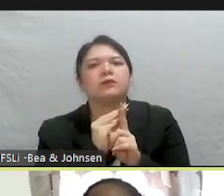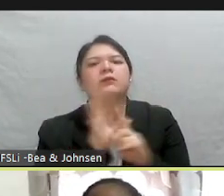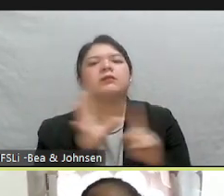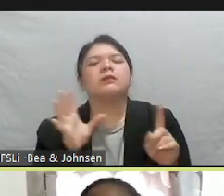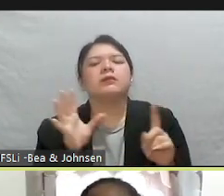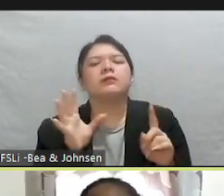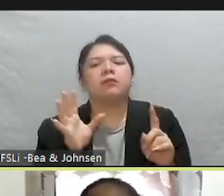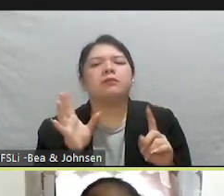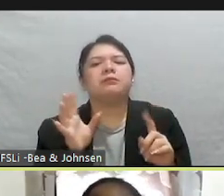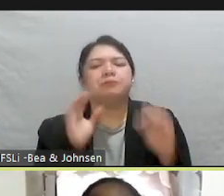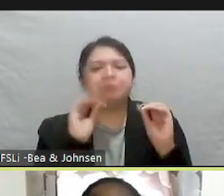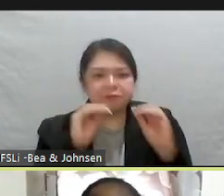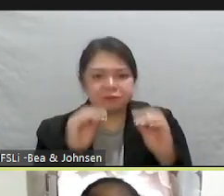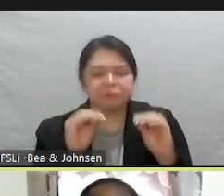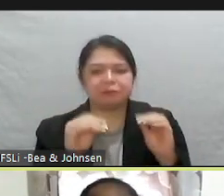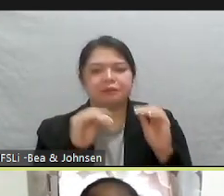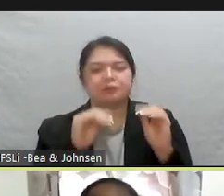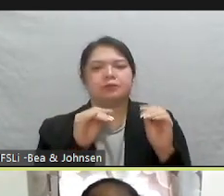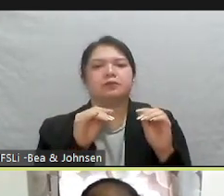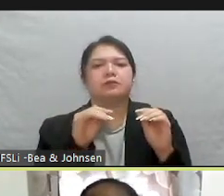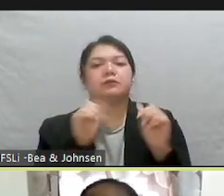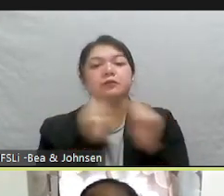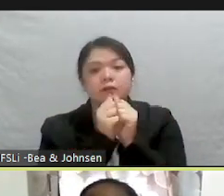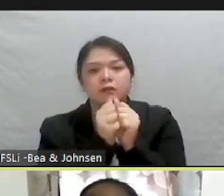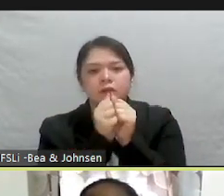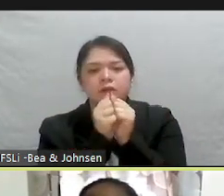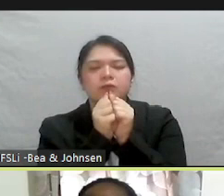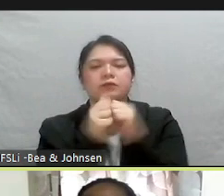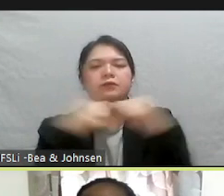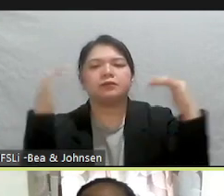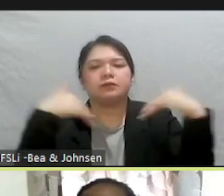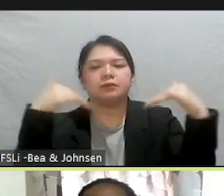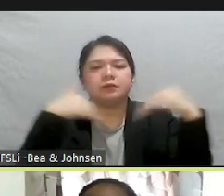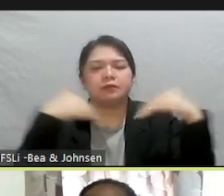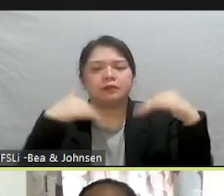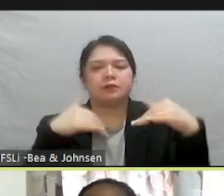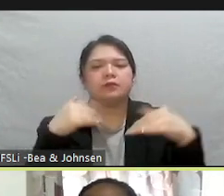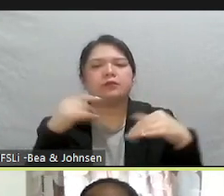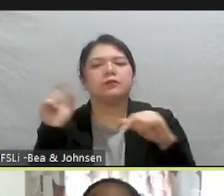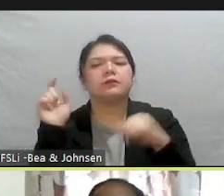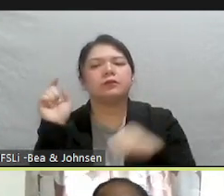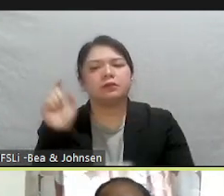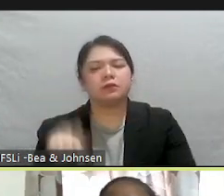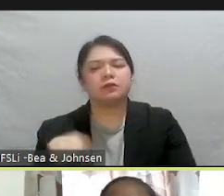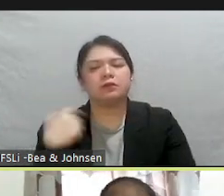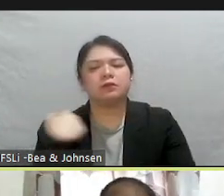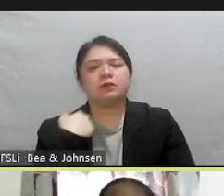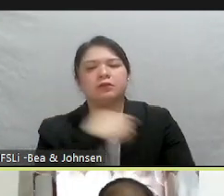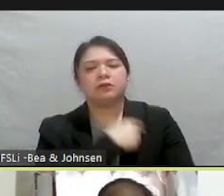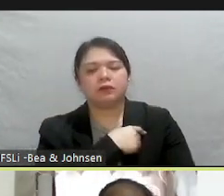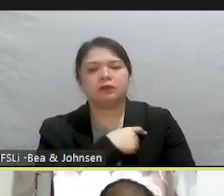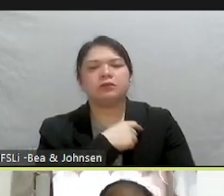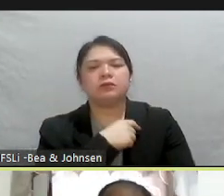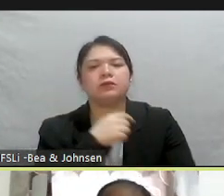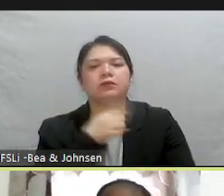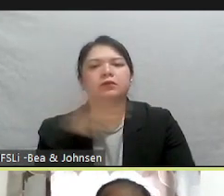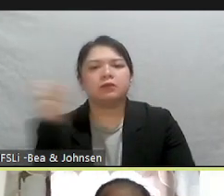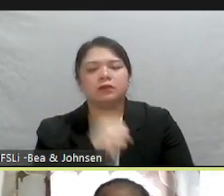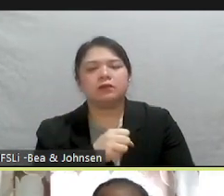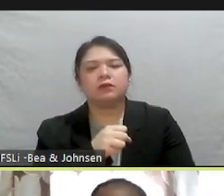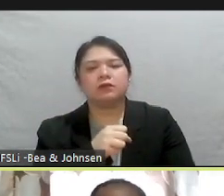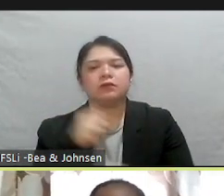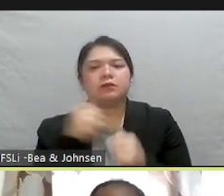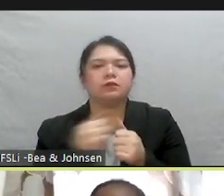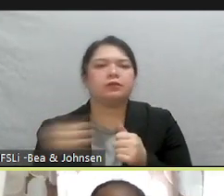po kasabay ng pagmi-meeting, dapat po lagi tayong kumukuha ng ano po elder. Kasi sila po